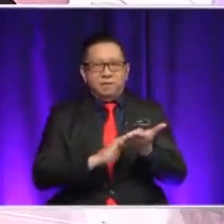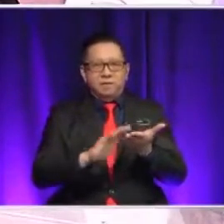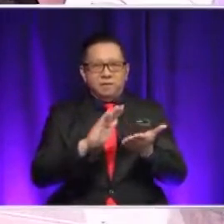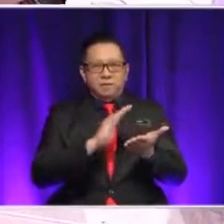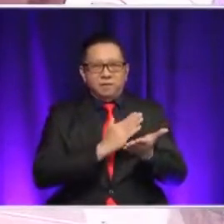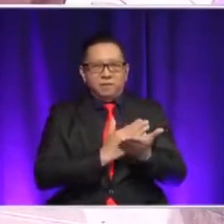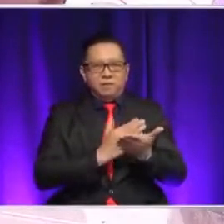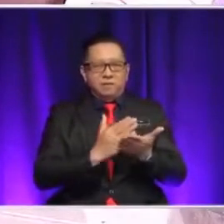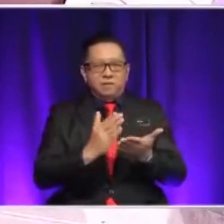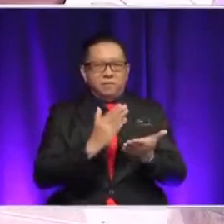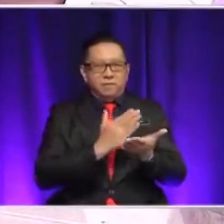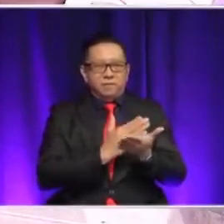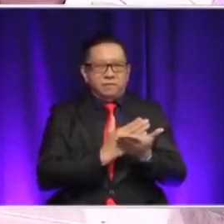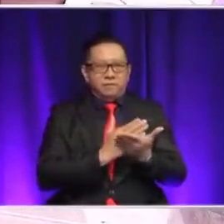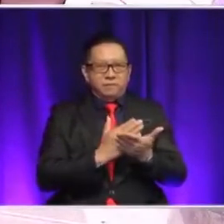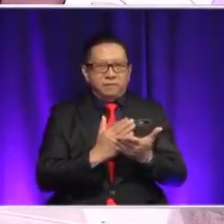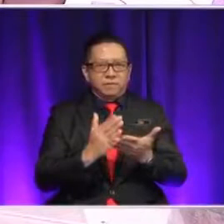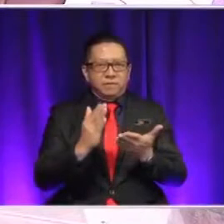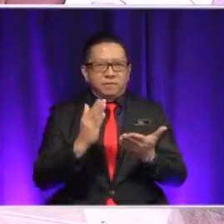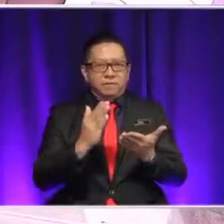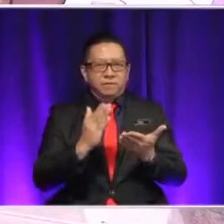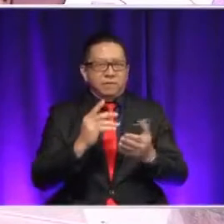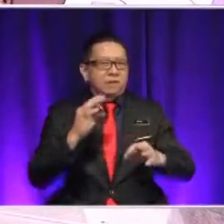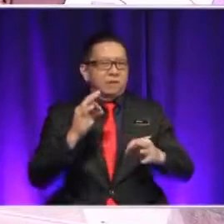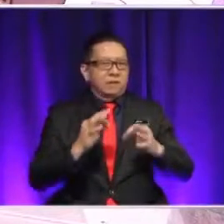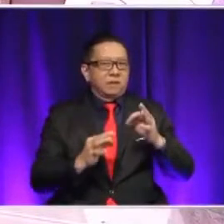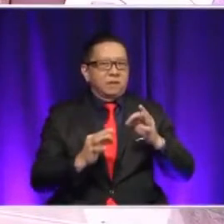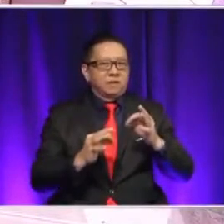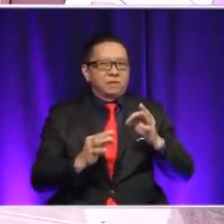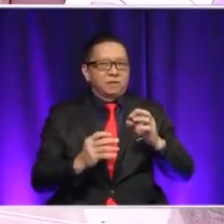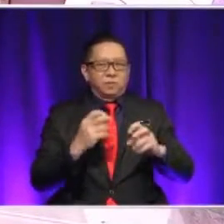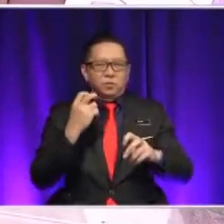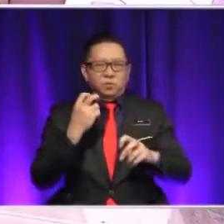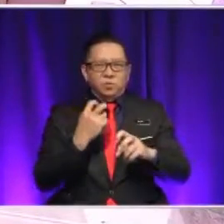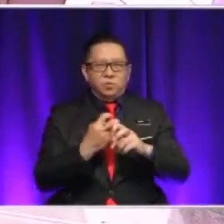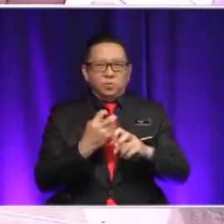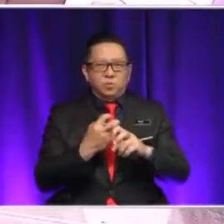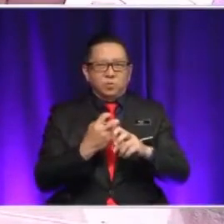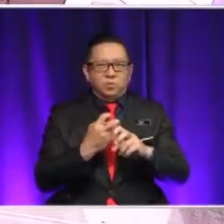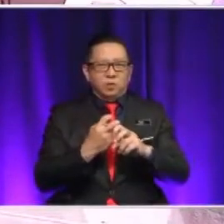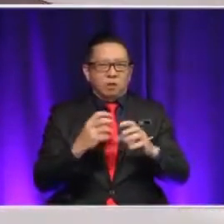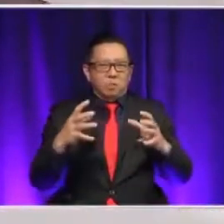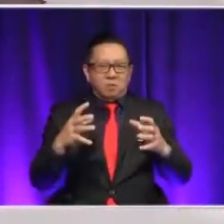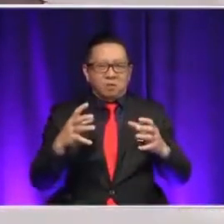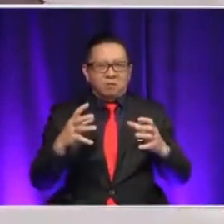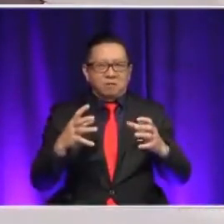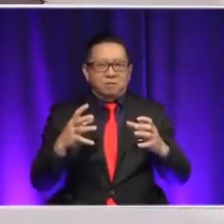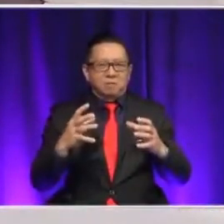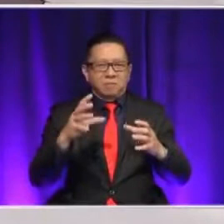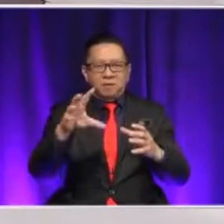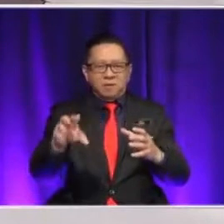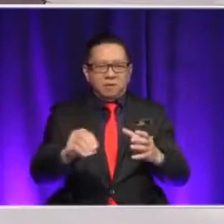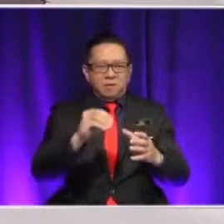kita masuk ke depan ke dalam km kalau macam nih susah Sidoarjo Facebooknya ada bebas salah